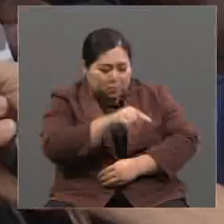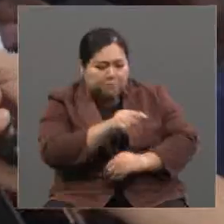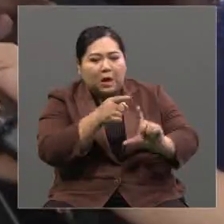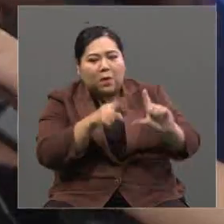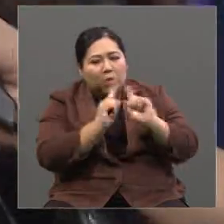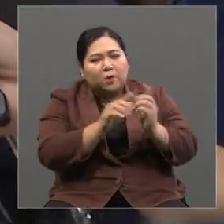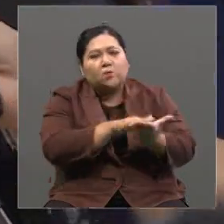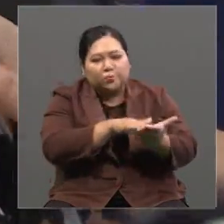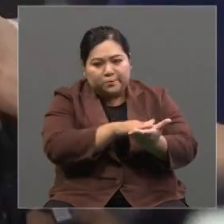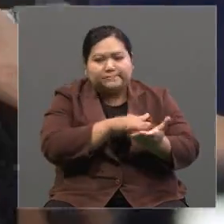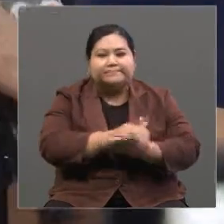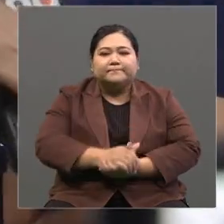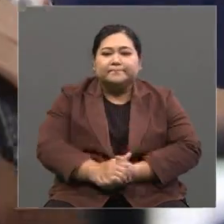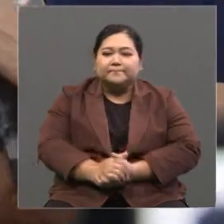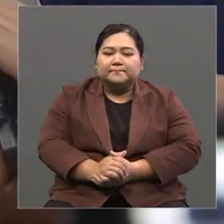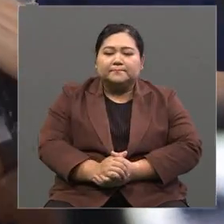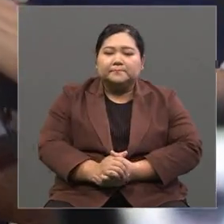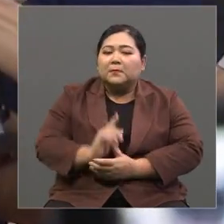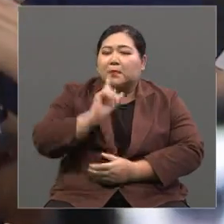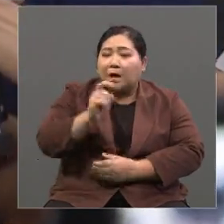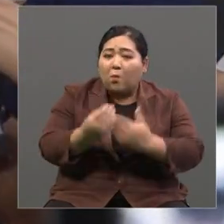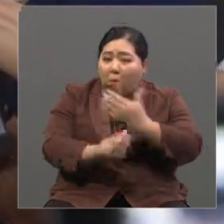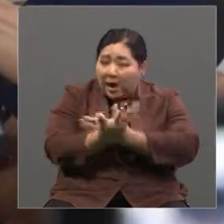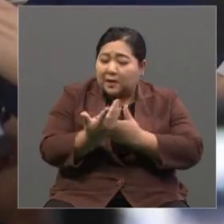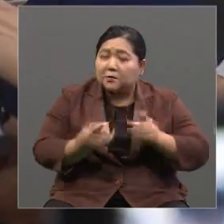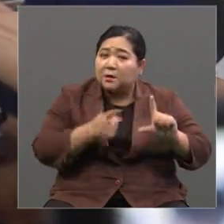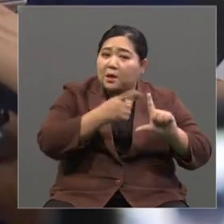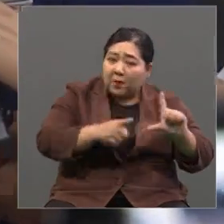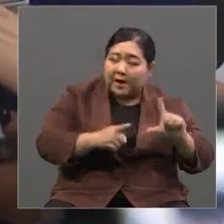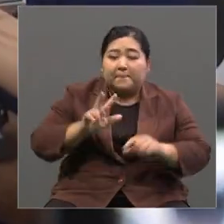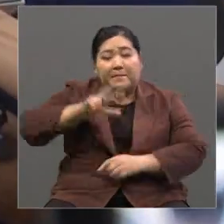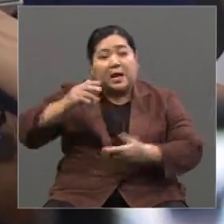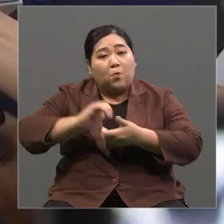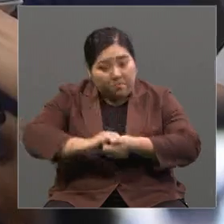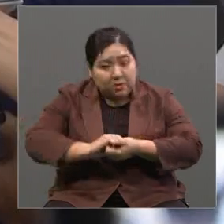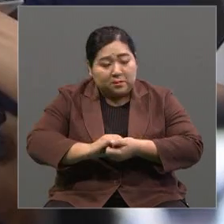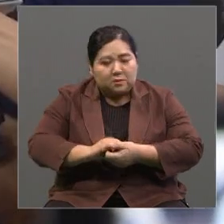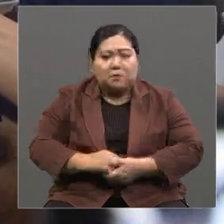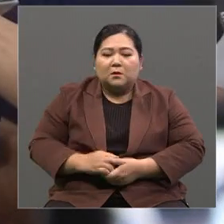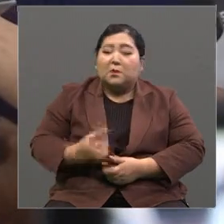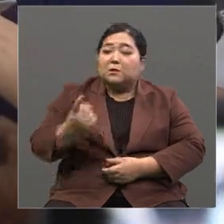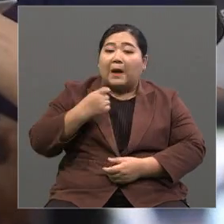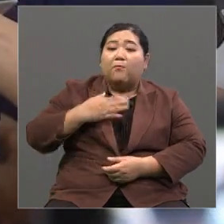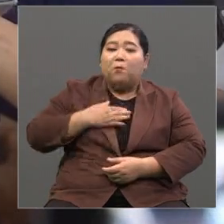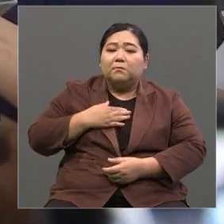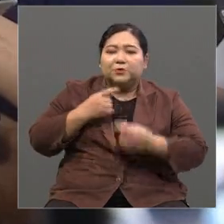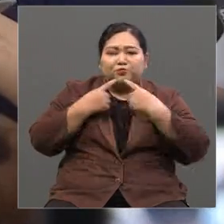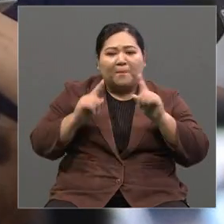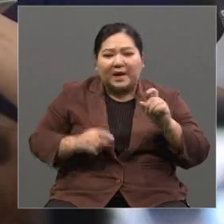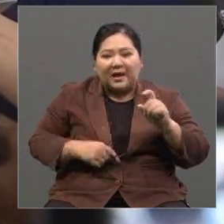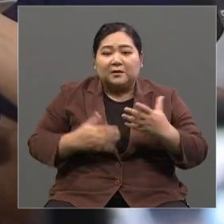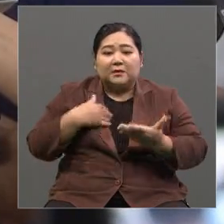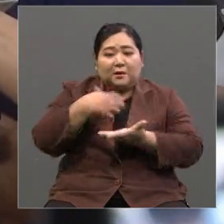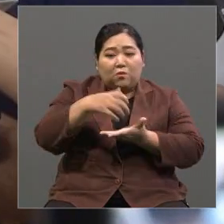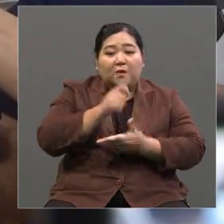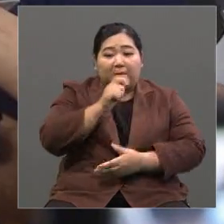ยังมีโอกาสที่พรรคก้าวไกลจะกลับมาร่วมรัฐบาลได้ไหมครับ ใช่ใช่ใช ่ถามผมไม่ได้หรอกครับต้องถามว่าปรากฏการณ์ทั้งหมดที่ผมพูดเนี่ย